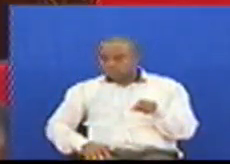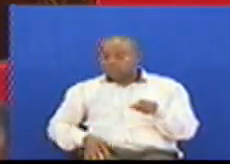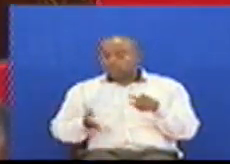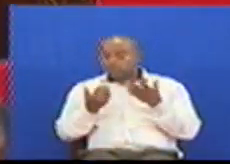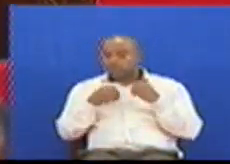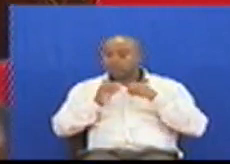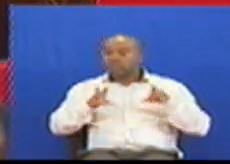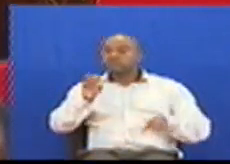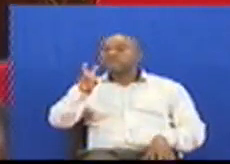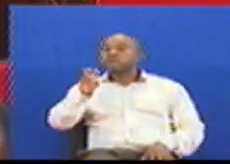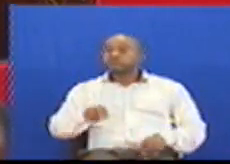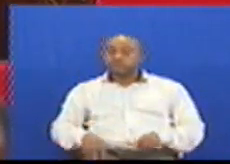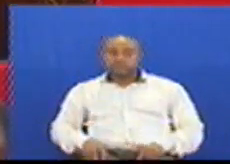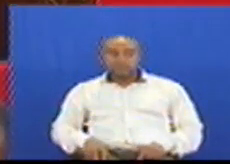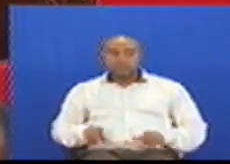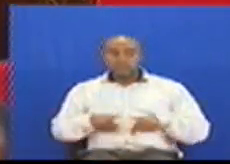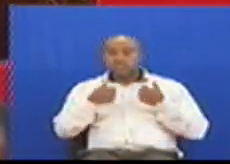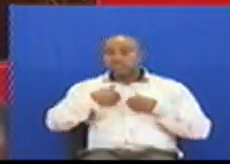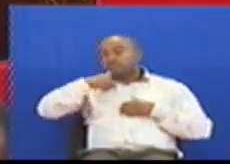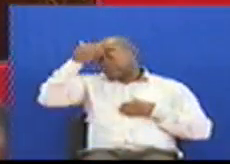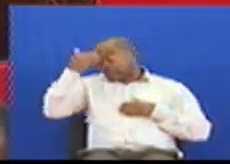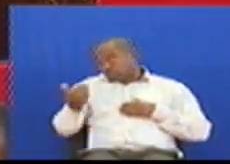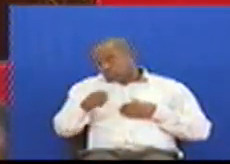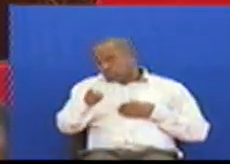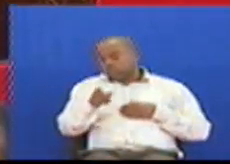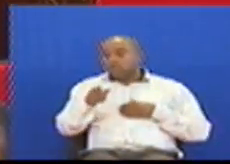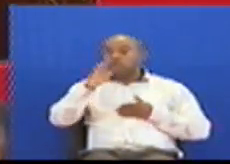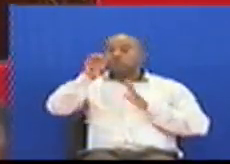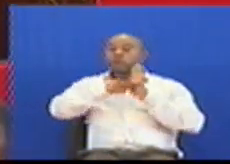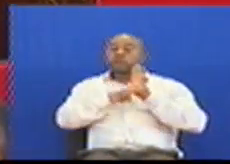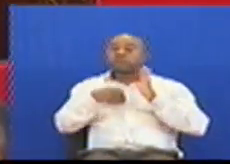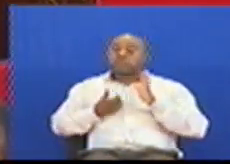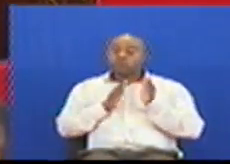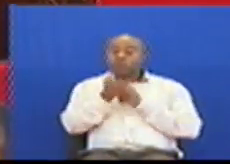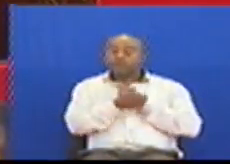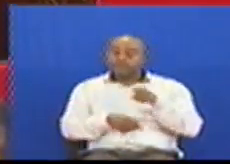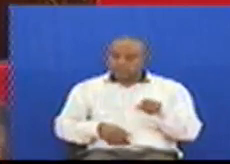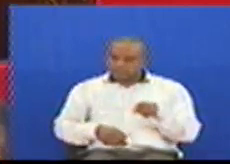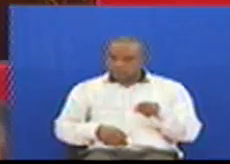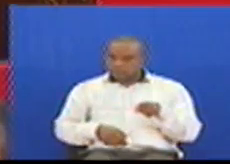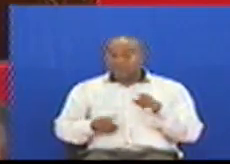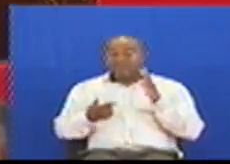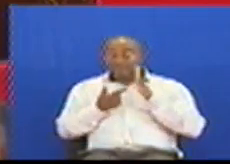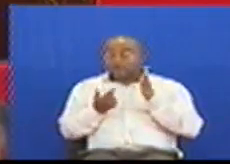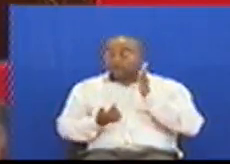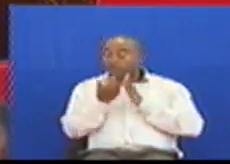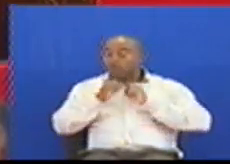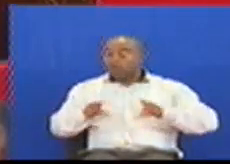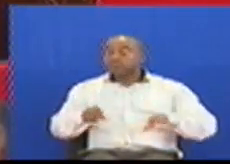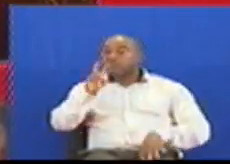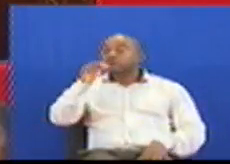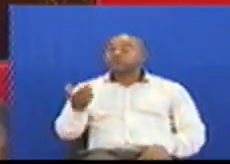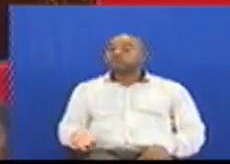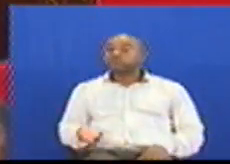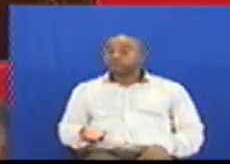hivi. Lakini sijui kuna mpango gani wa kuwakinga sasa pale ambapo watakuwa watumishi hawa wataambukizwa virusi vya corona.